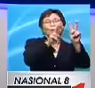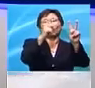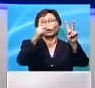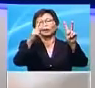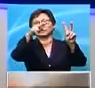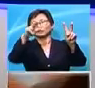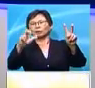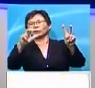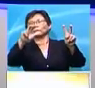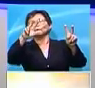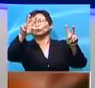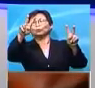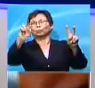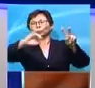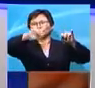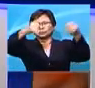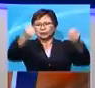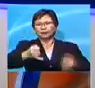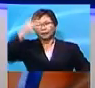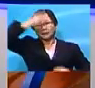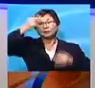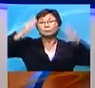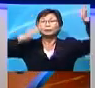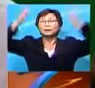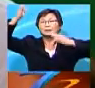22,320 jemaah haji